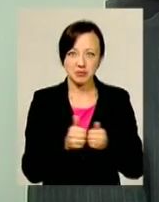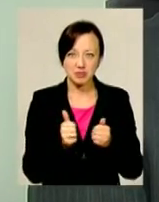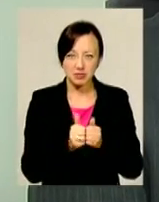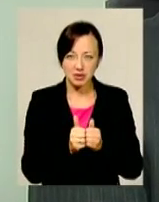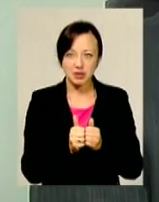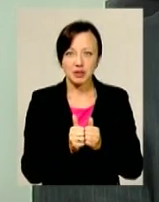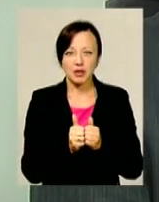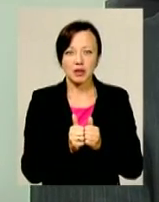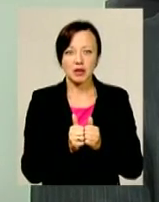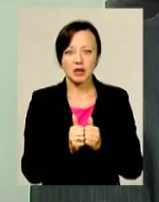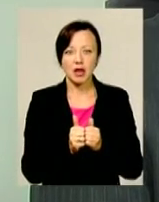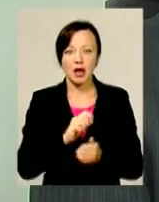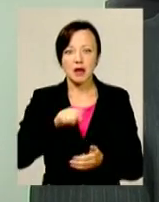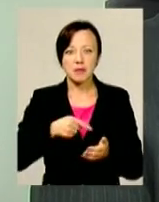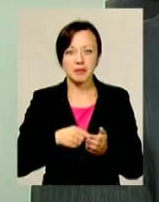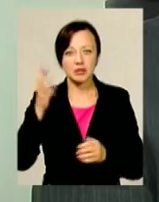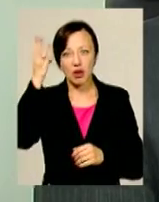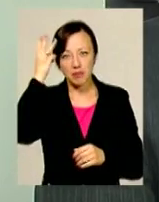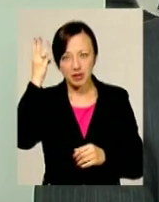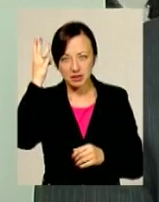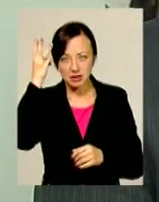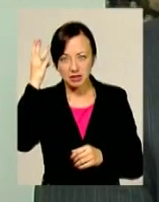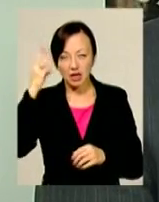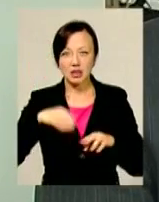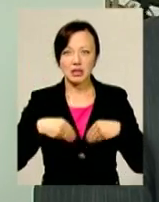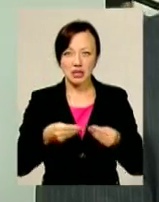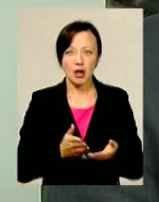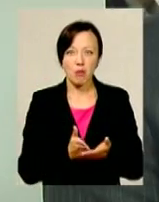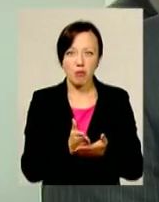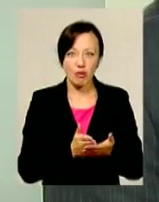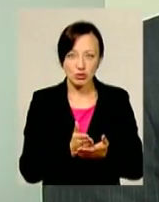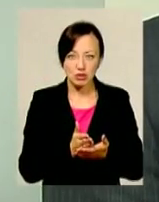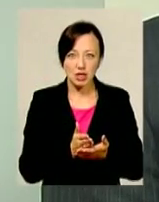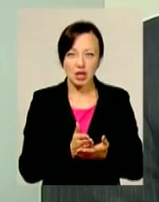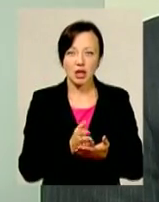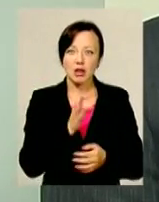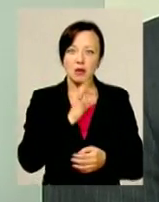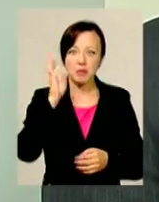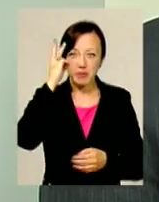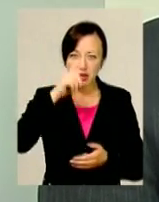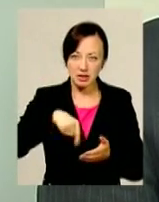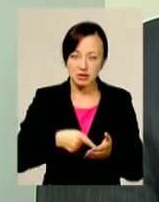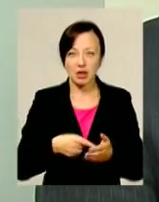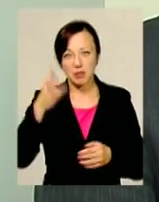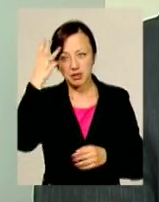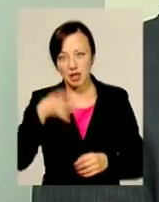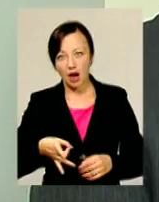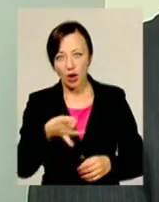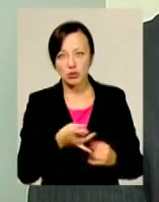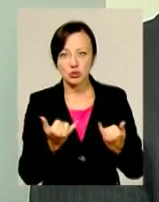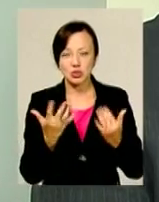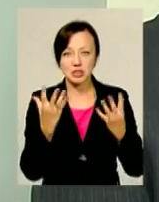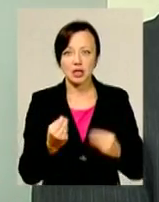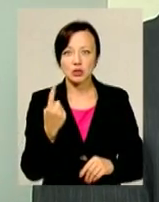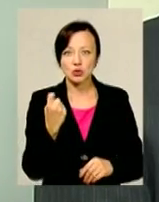що місто Хмельницьке і ПАТ «Хмельницькгаз» надає послуги і споживачам міста Хмельницького і Хмельницького району. На сьогоднішній день